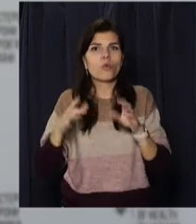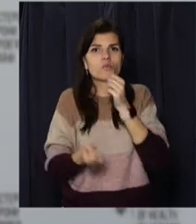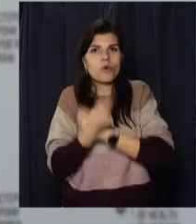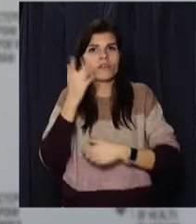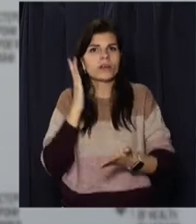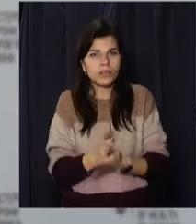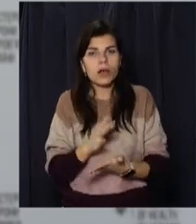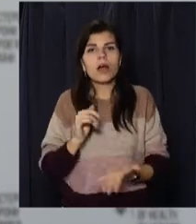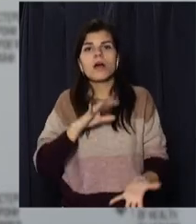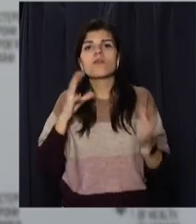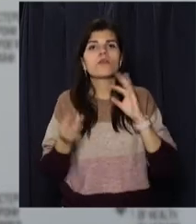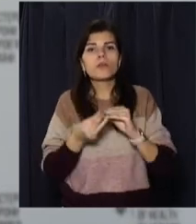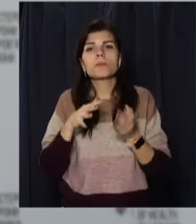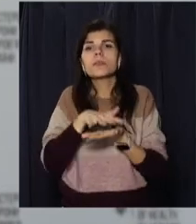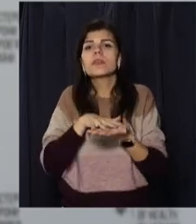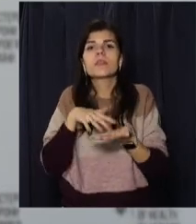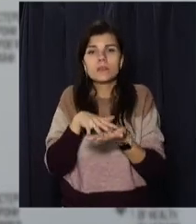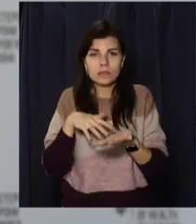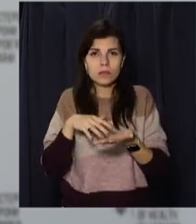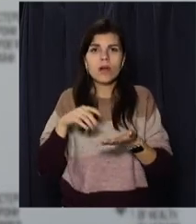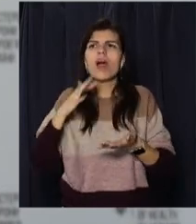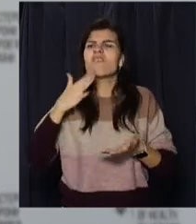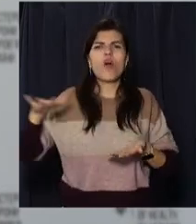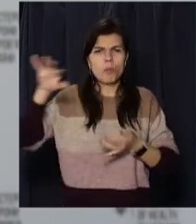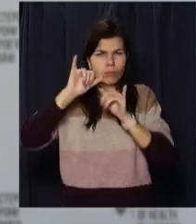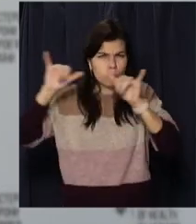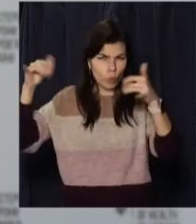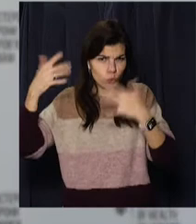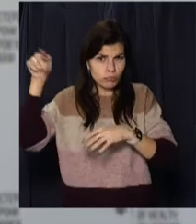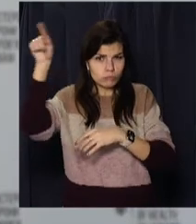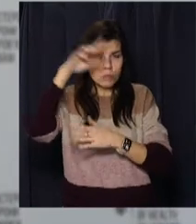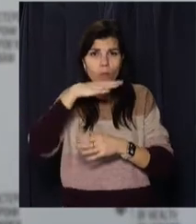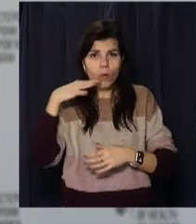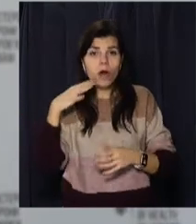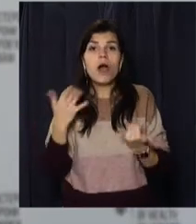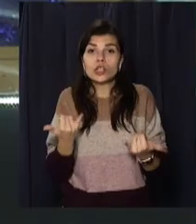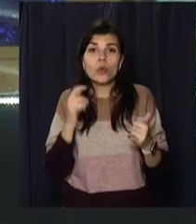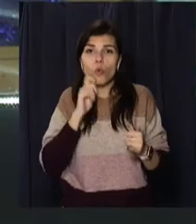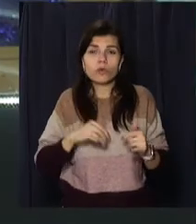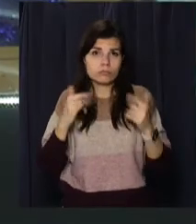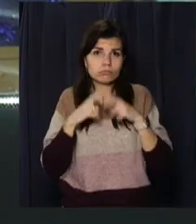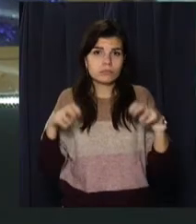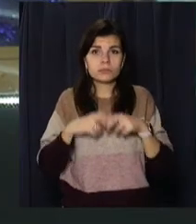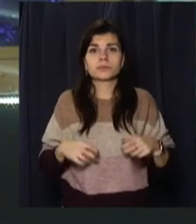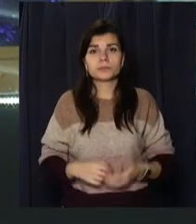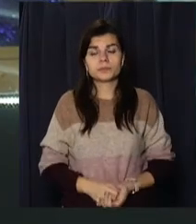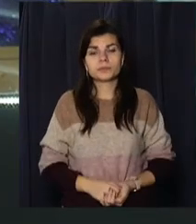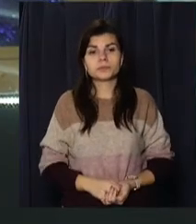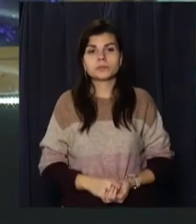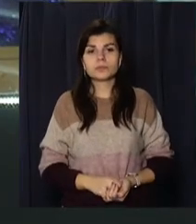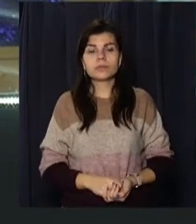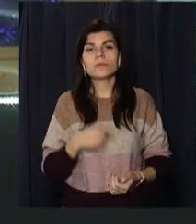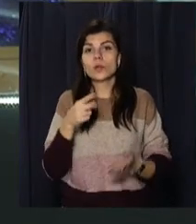можливі наслідки циркуляції та домінування цього штаму поки що не вияснені. Купують книжки